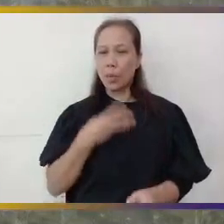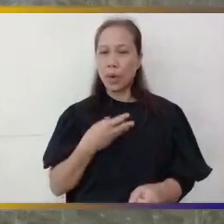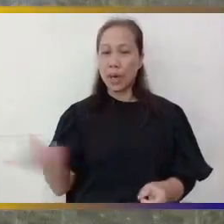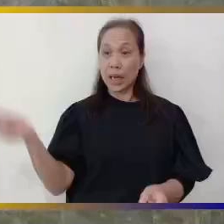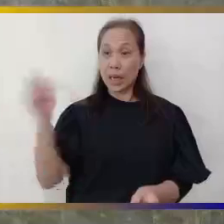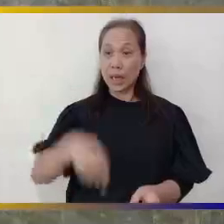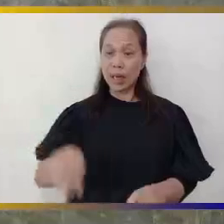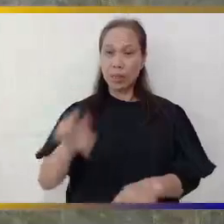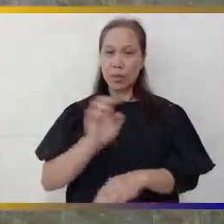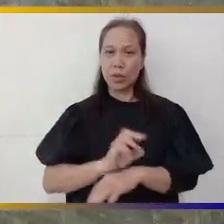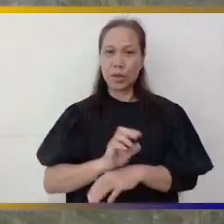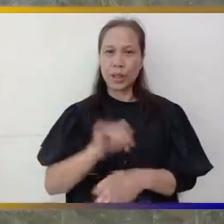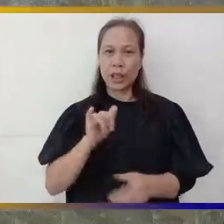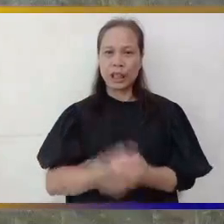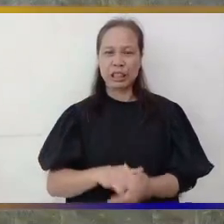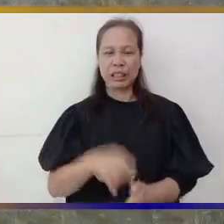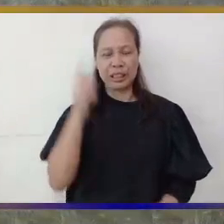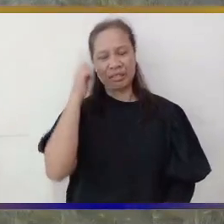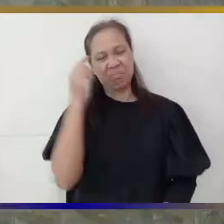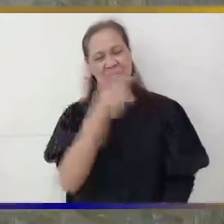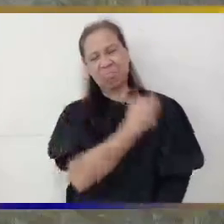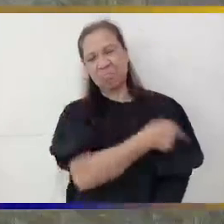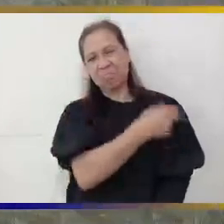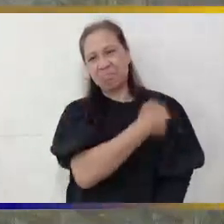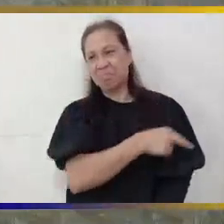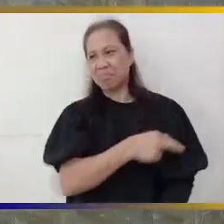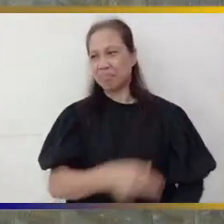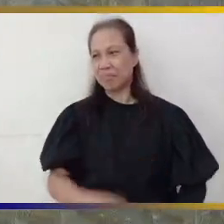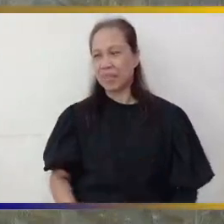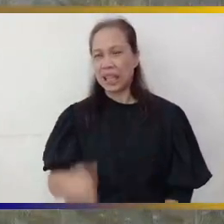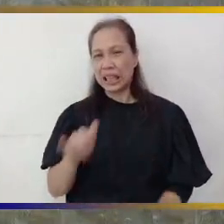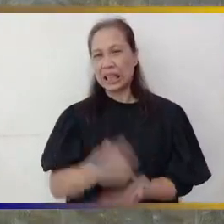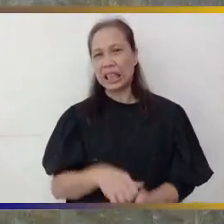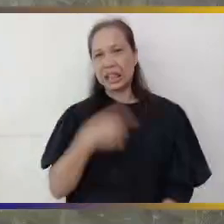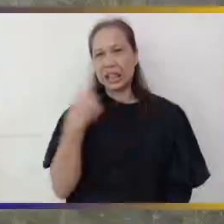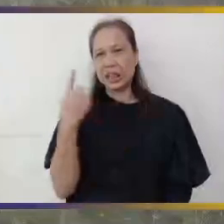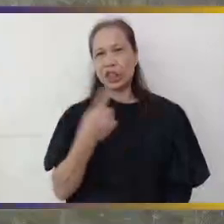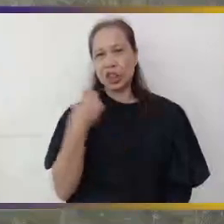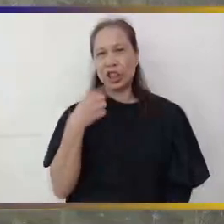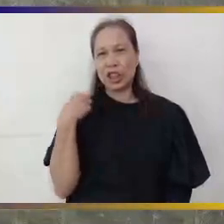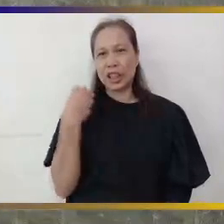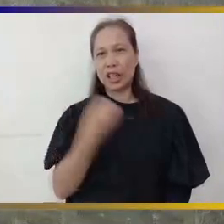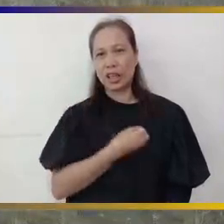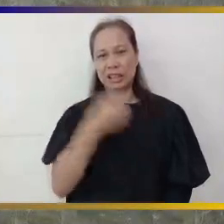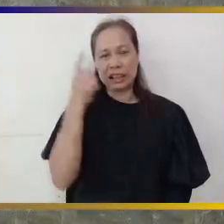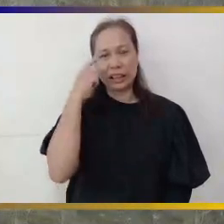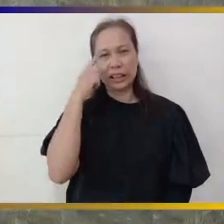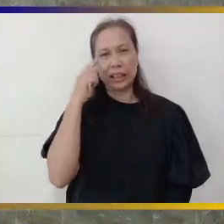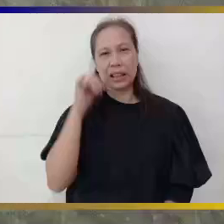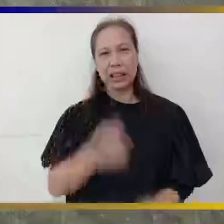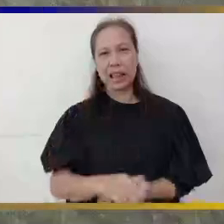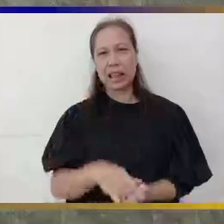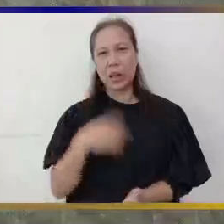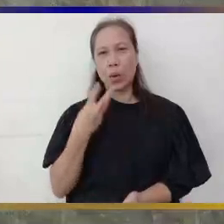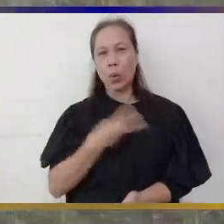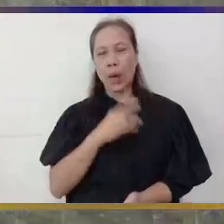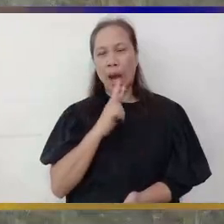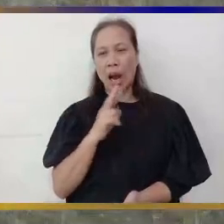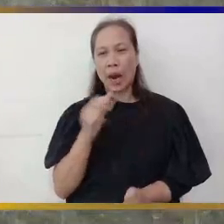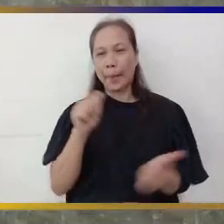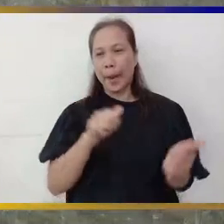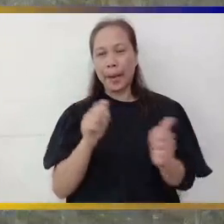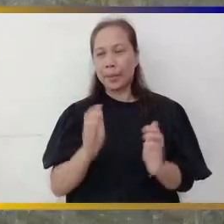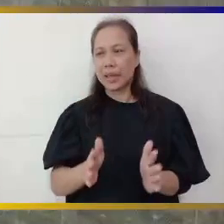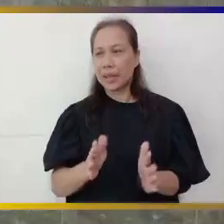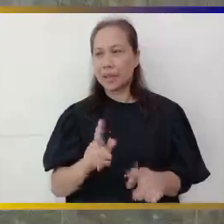natin is religion Baptist yun nasa isip natin Baptist ako bible b ako yun pinagmamalaki natin pero dapat